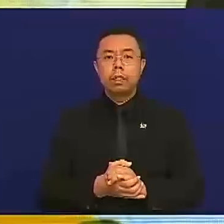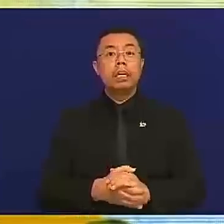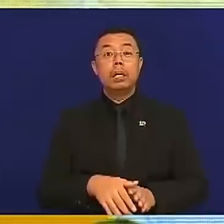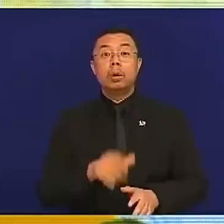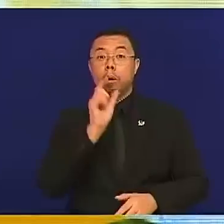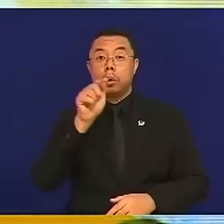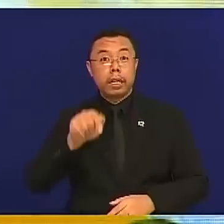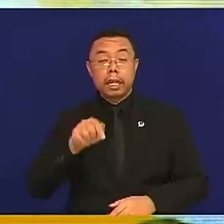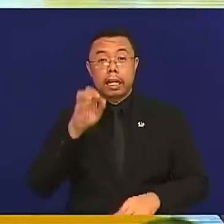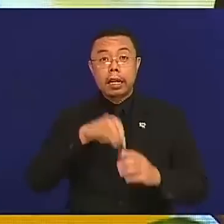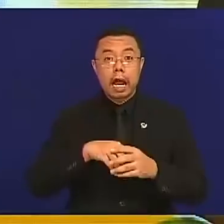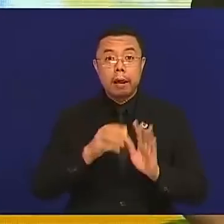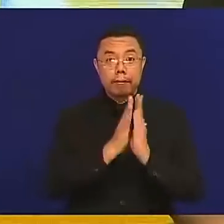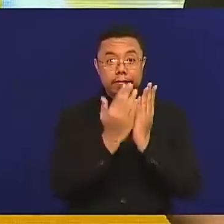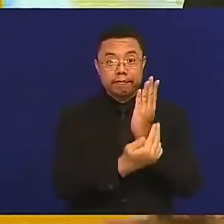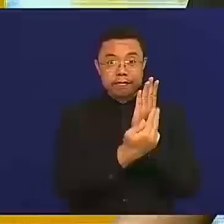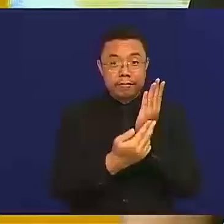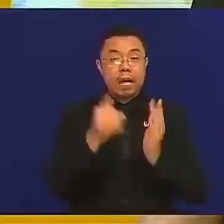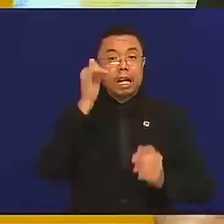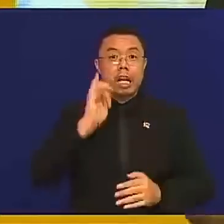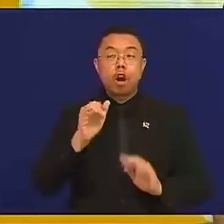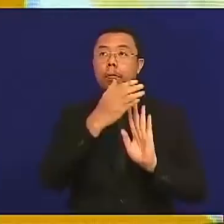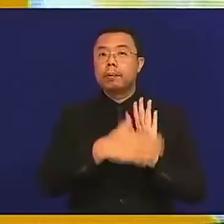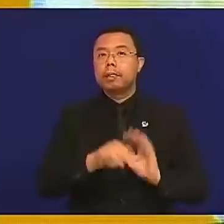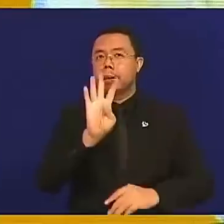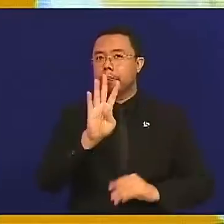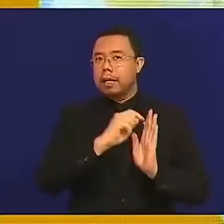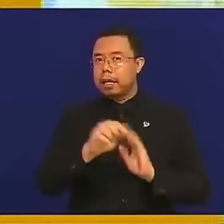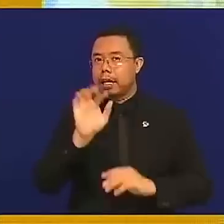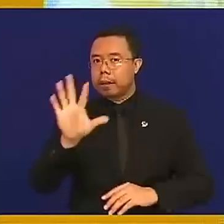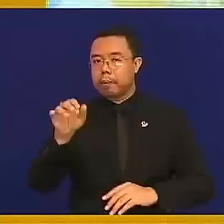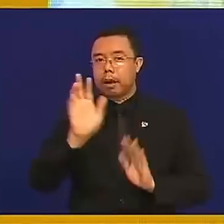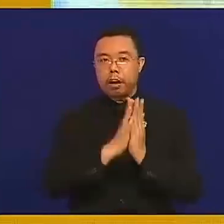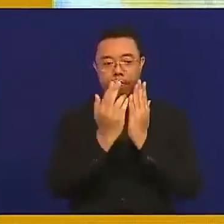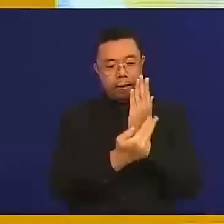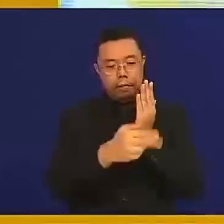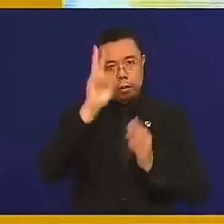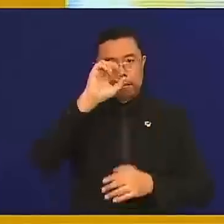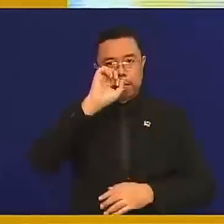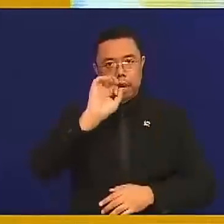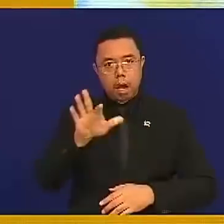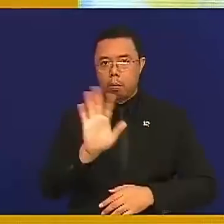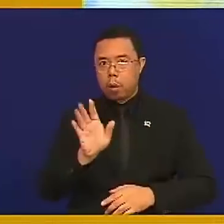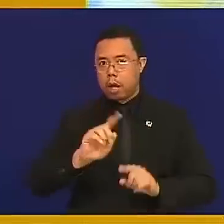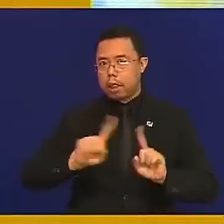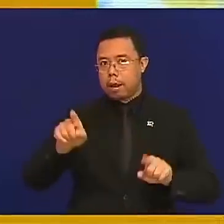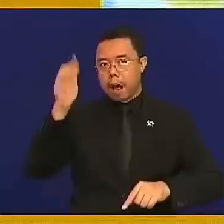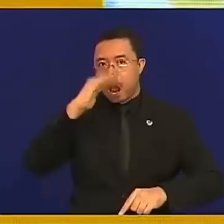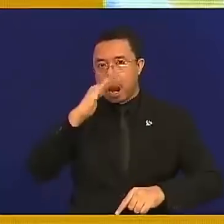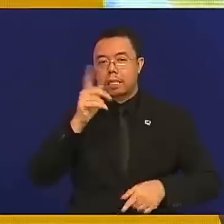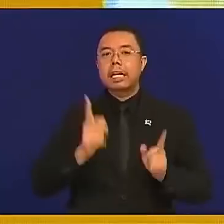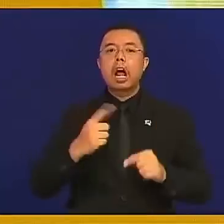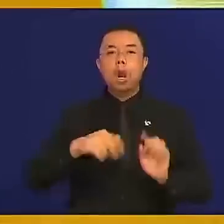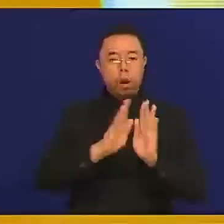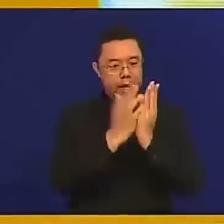Itulah sebabnya dalam Yakobus pasal 4 ayat 5 firman Tuhan mengatakan, bukan tanpa alasan kalau